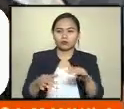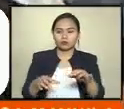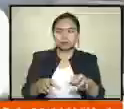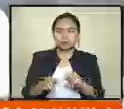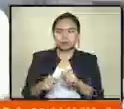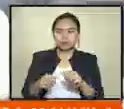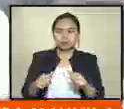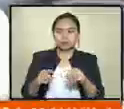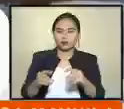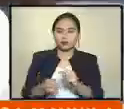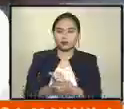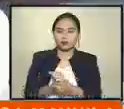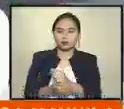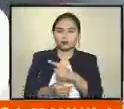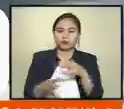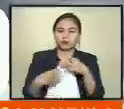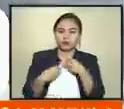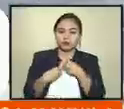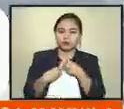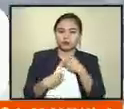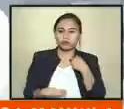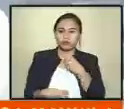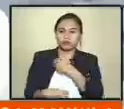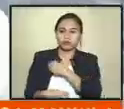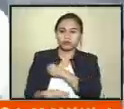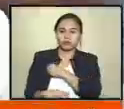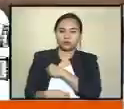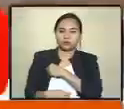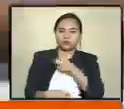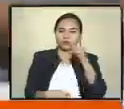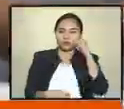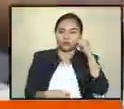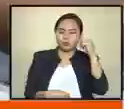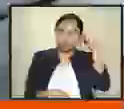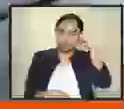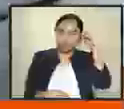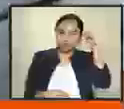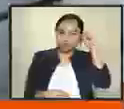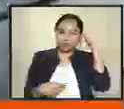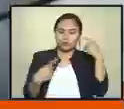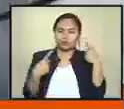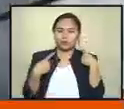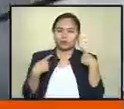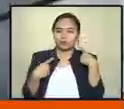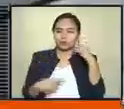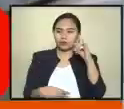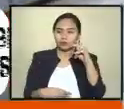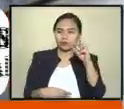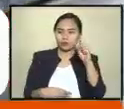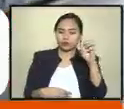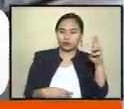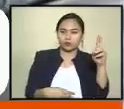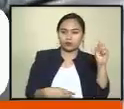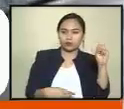dito. Pero aminado si Senate Finance Committee Chairman Sonny Angara na nagkaroon ng insertion sa bicam report dahil